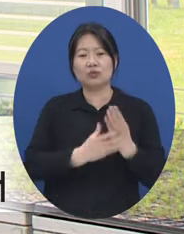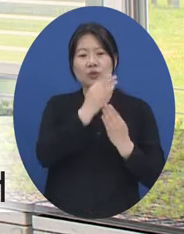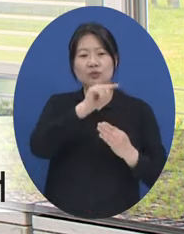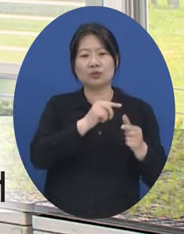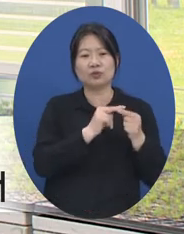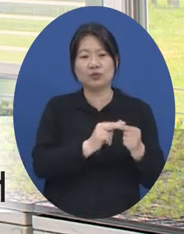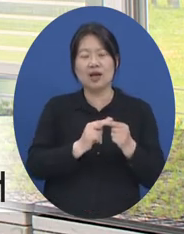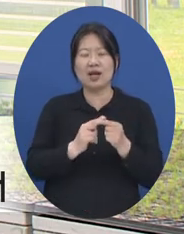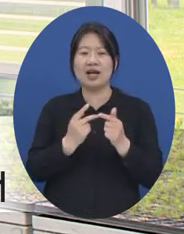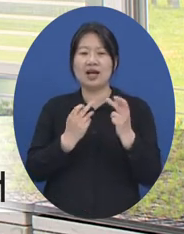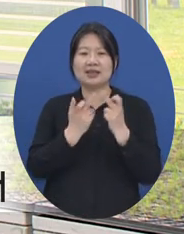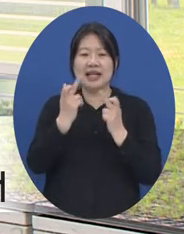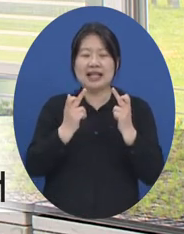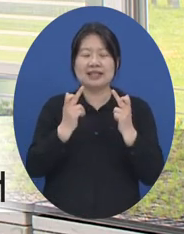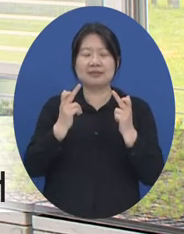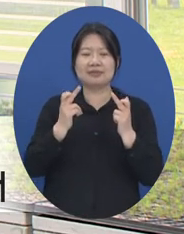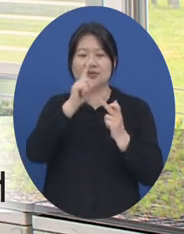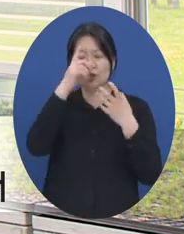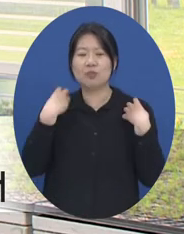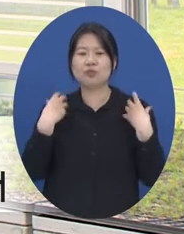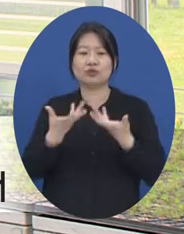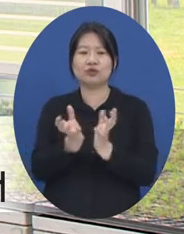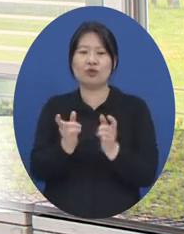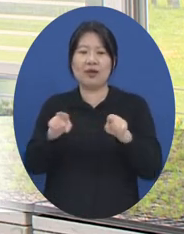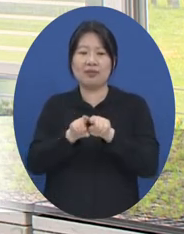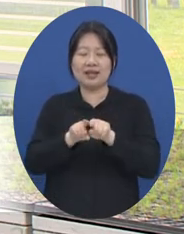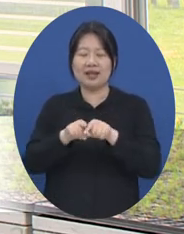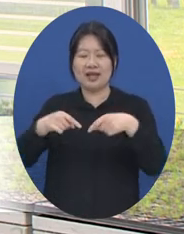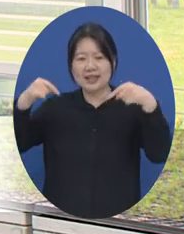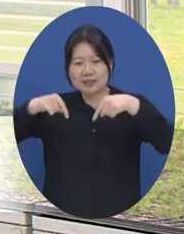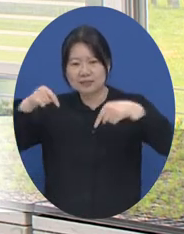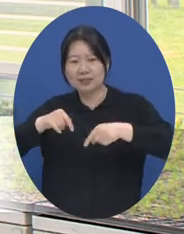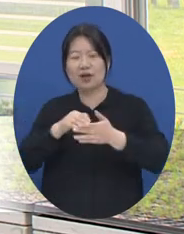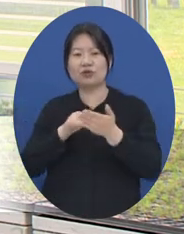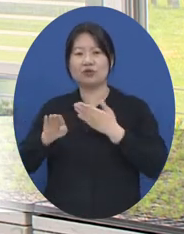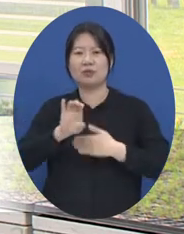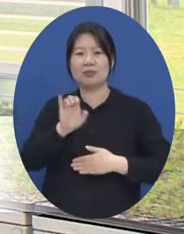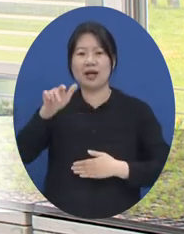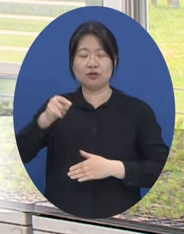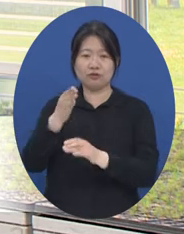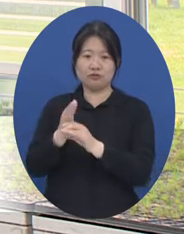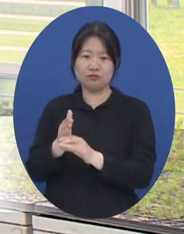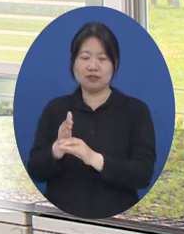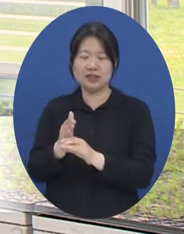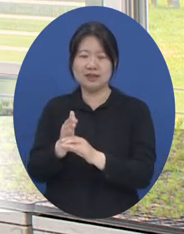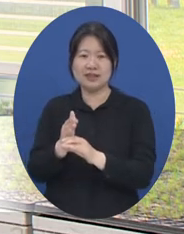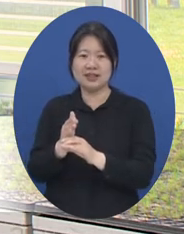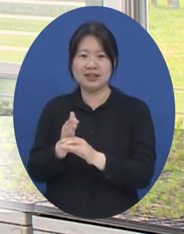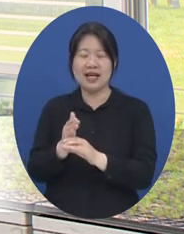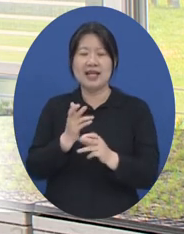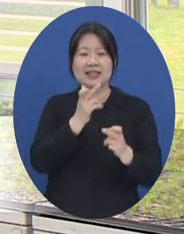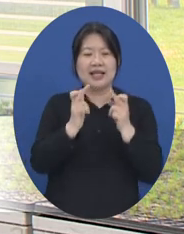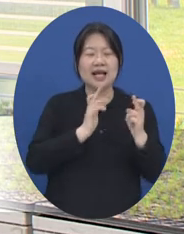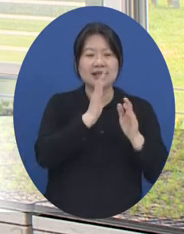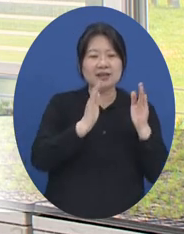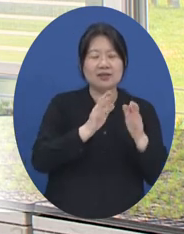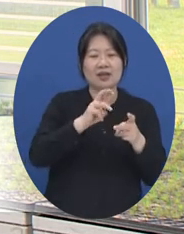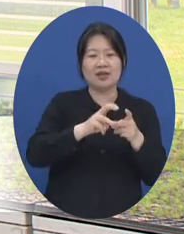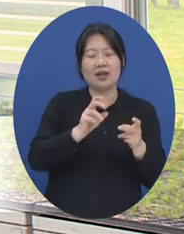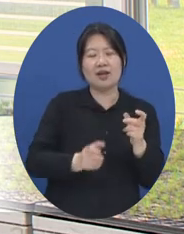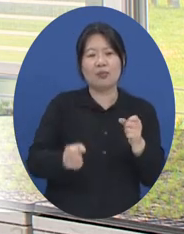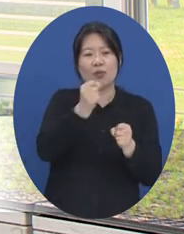통일부와 산림청과 적극 긴밀하게 협력해서 이 파주를 중심으로 해서 서울의 산림 생태계의 복원도